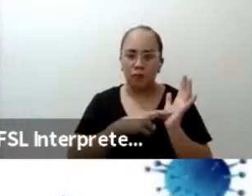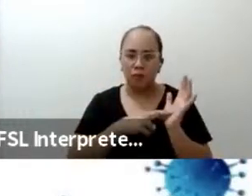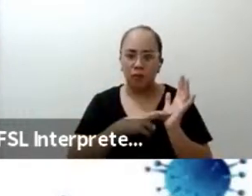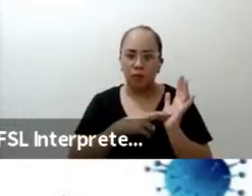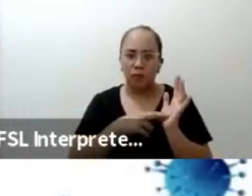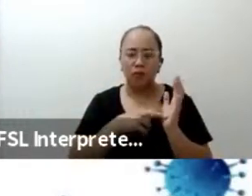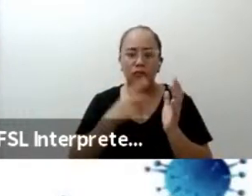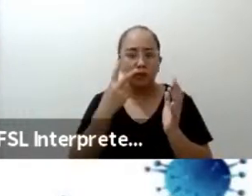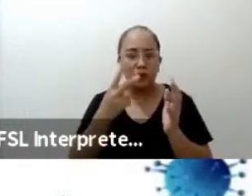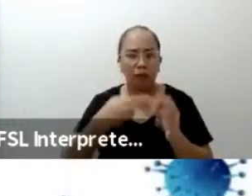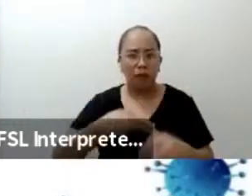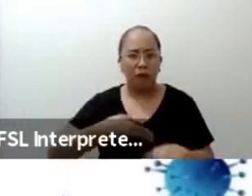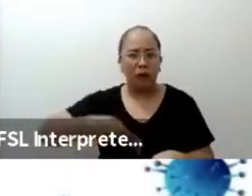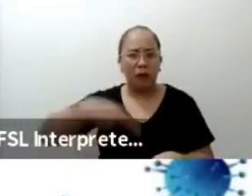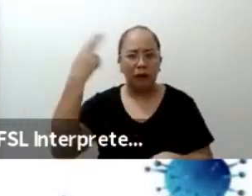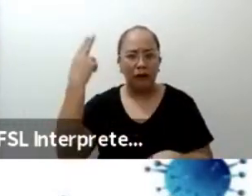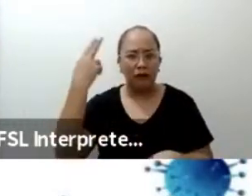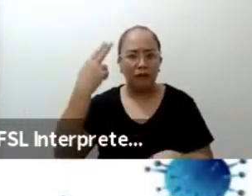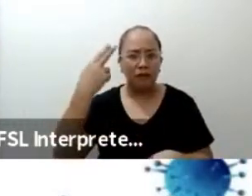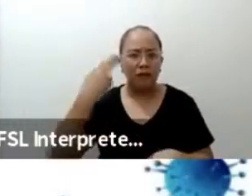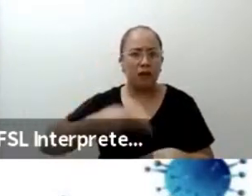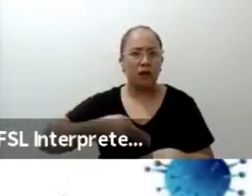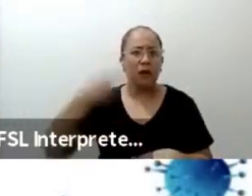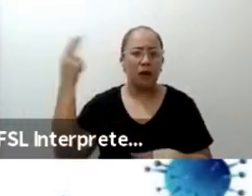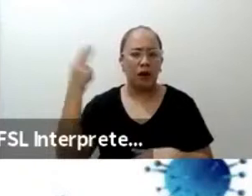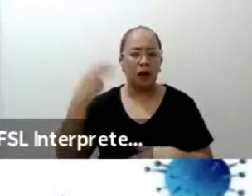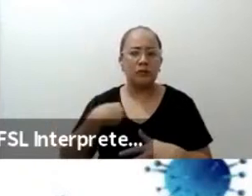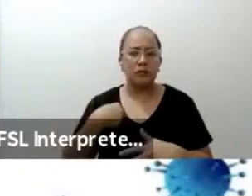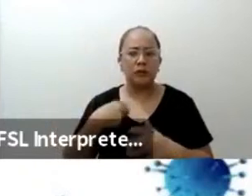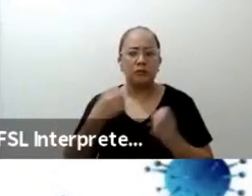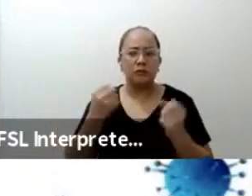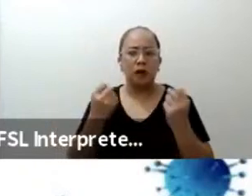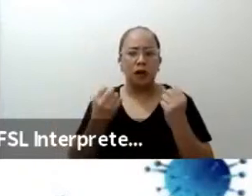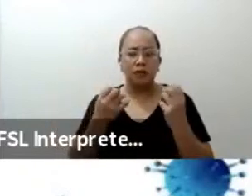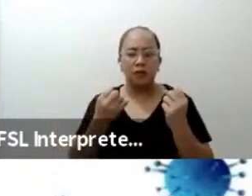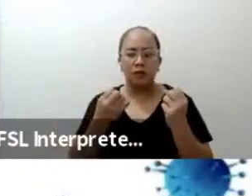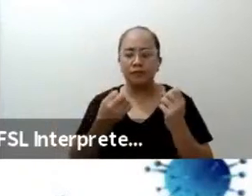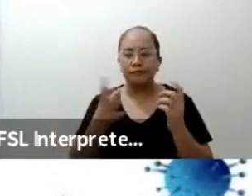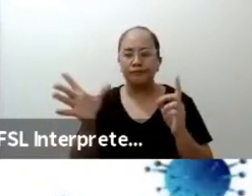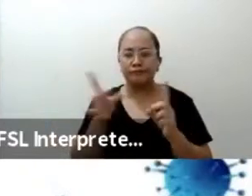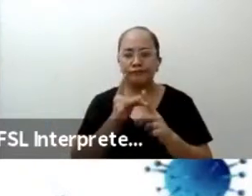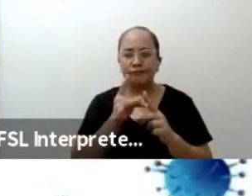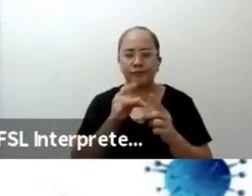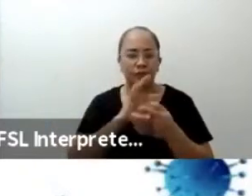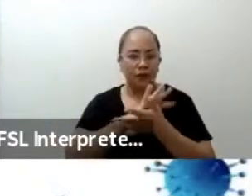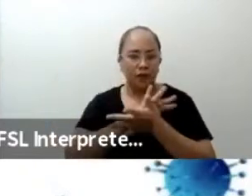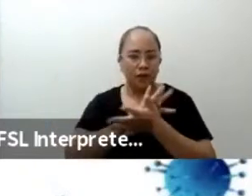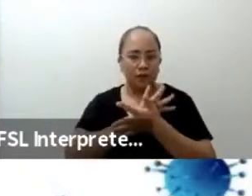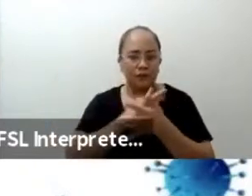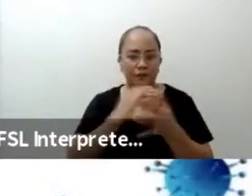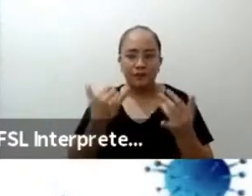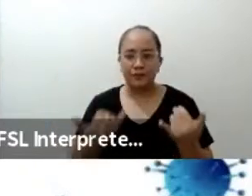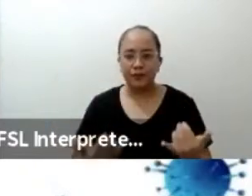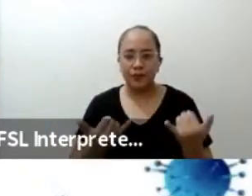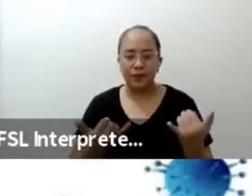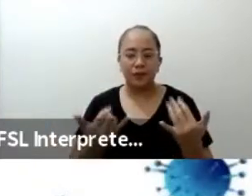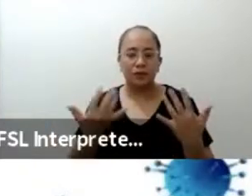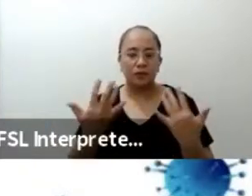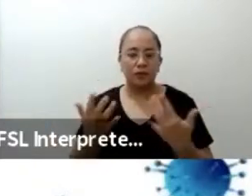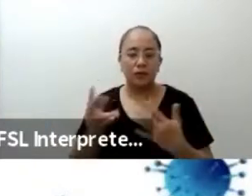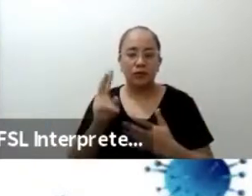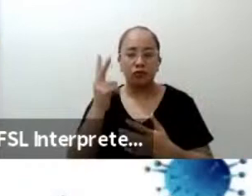napakatindi ng pagtaas ng mga dami ng nagkakaroon ng COVID itong 2 buwan